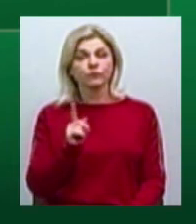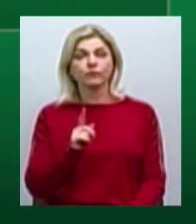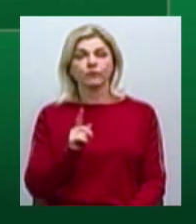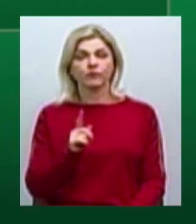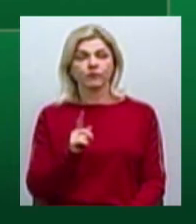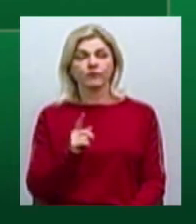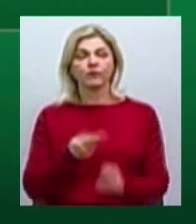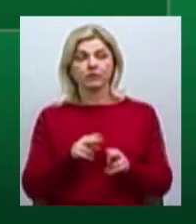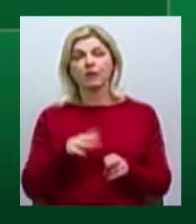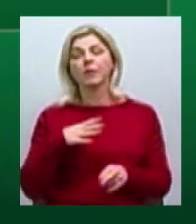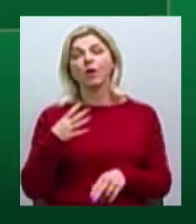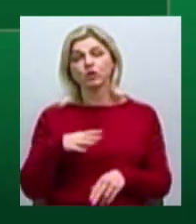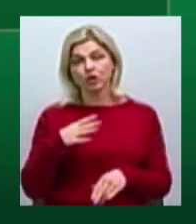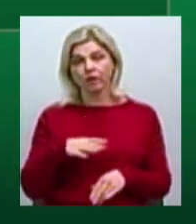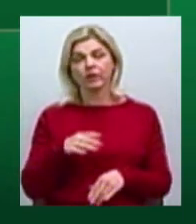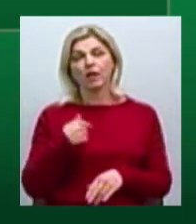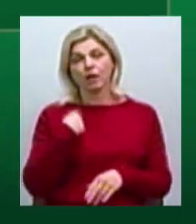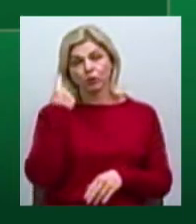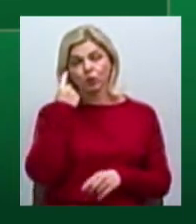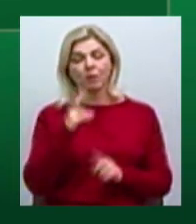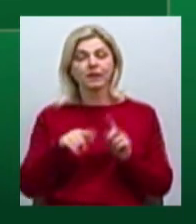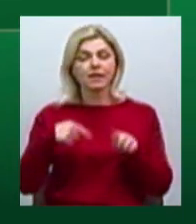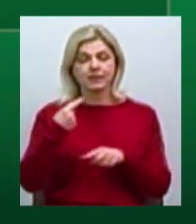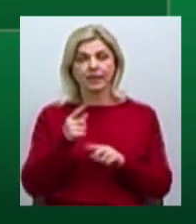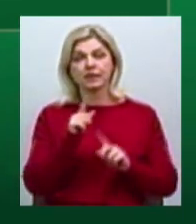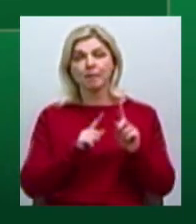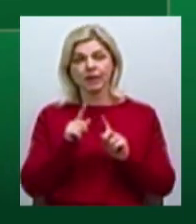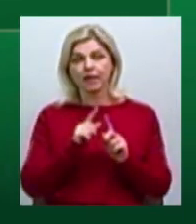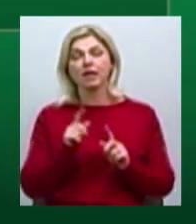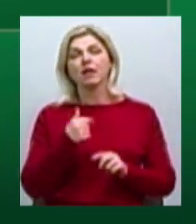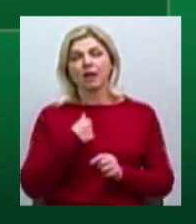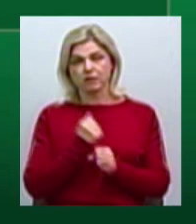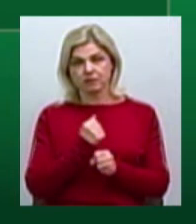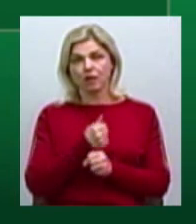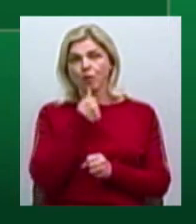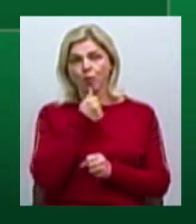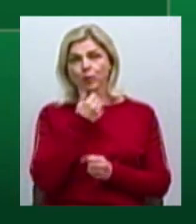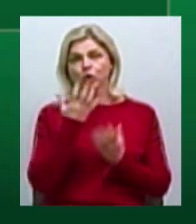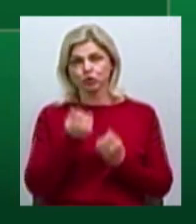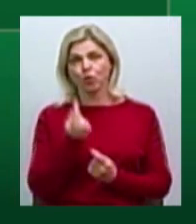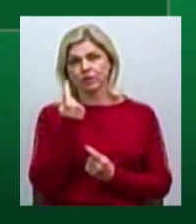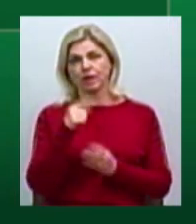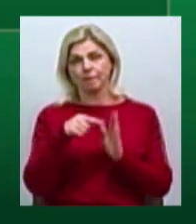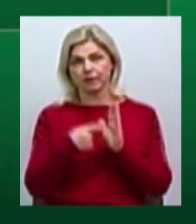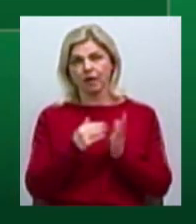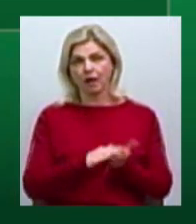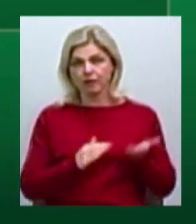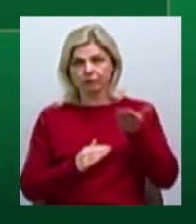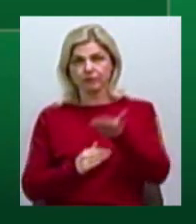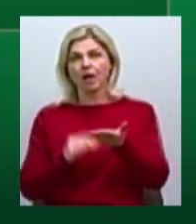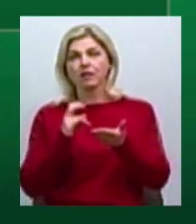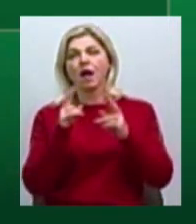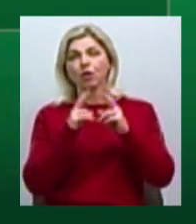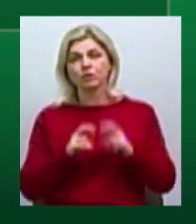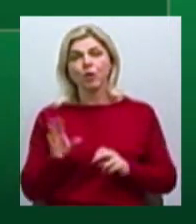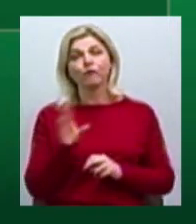було очікувано. Я думаю, що на наступне пленарне засідання я зроблю ще одну спробу винести це питання на розгляд. Все, що я зможу